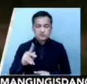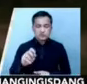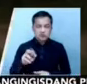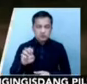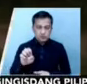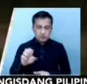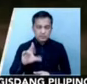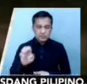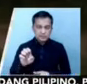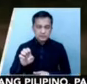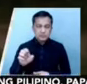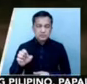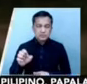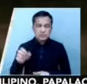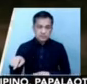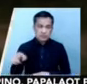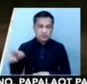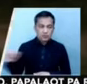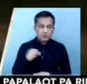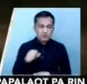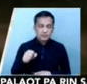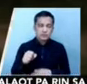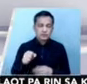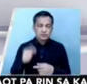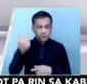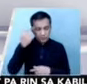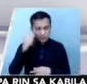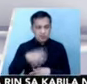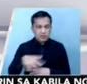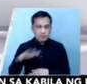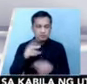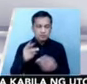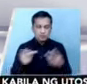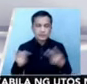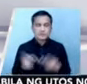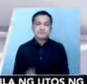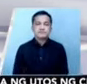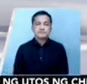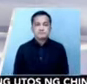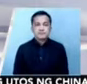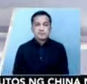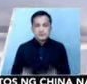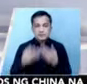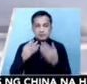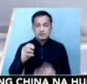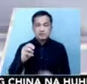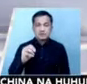kamay na ng gobyerno ang buong compound Maraming salamat June